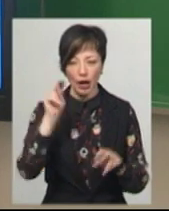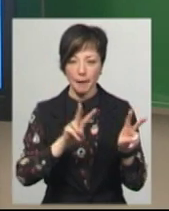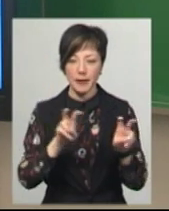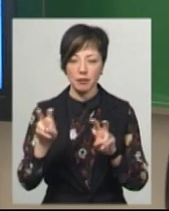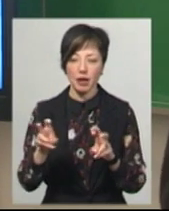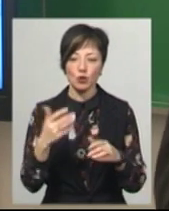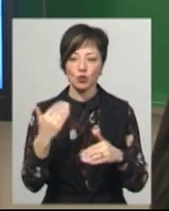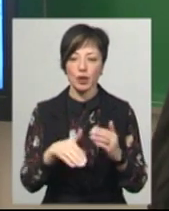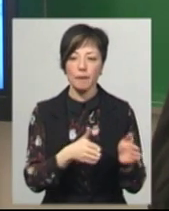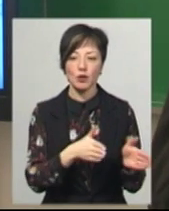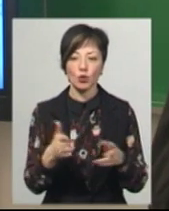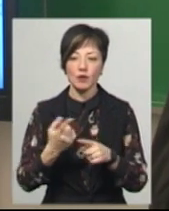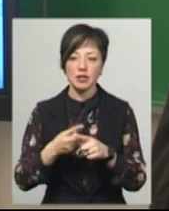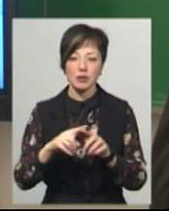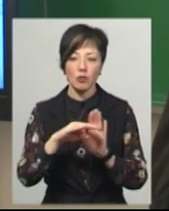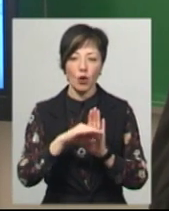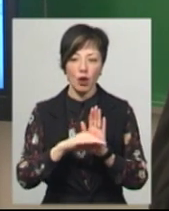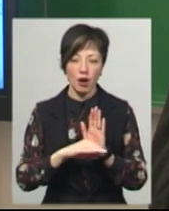вже підготовлені цією програмою.